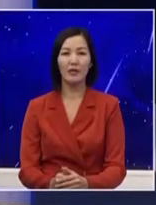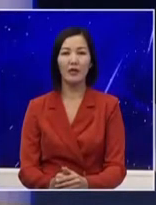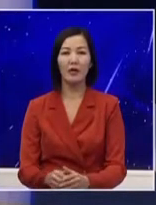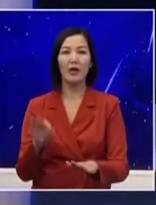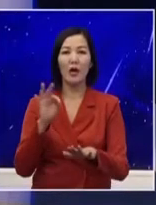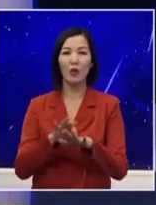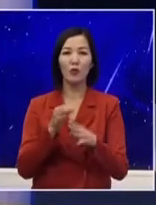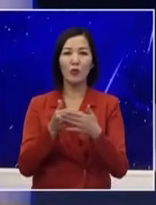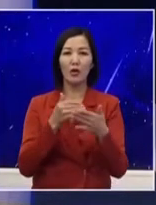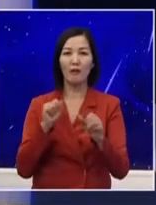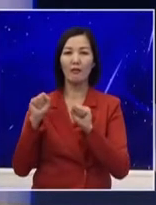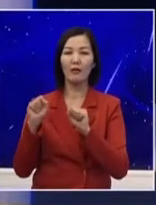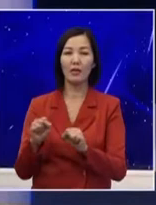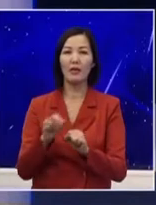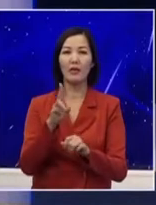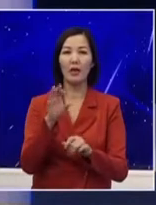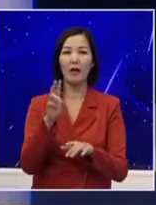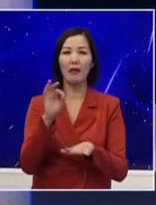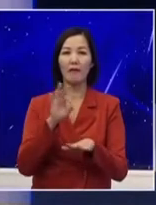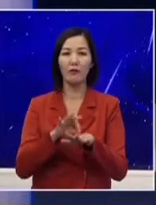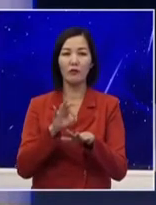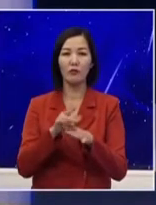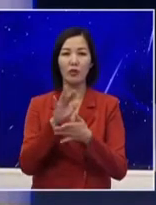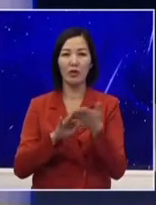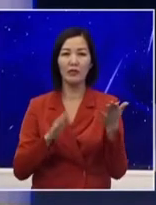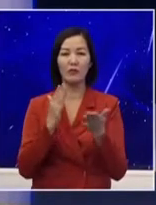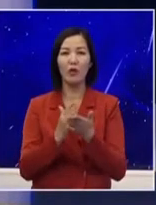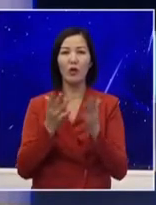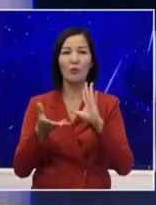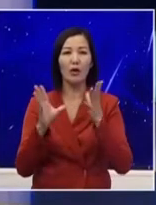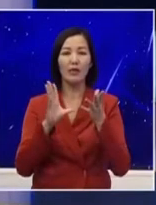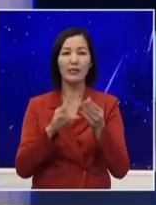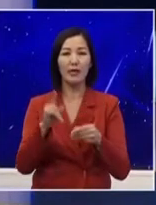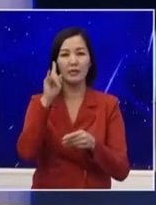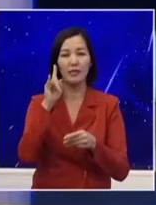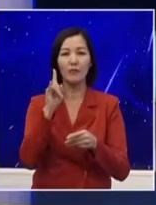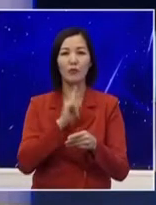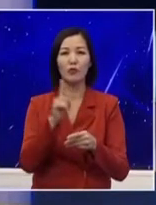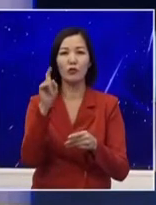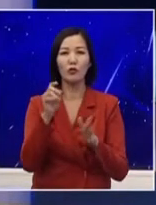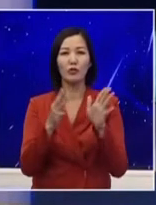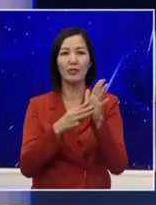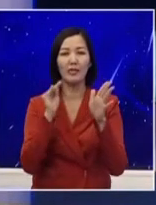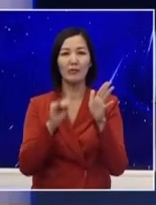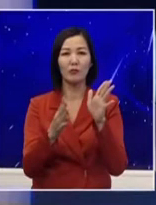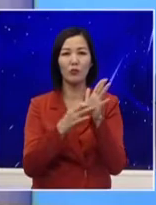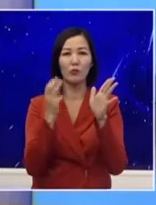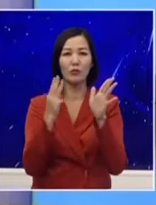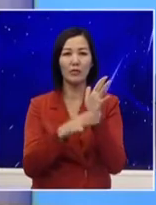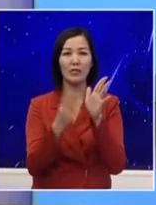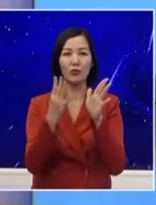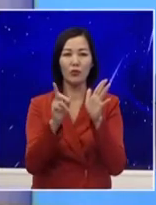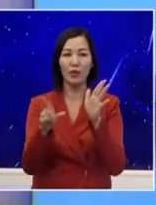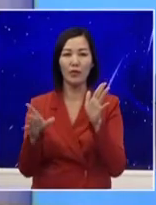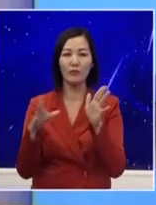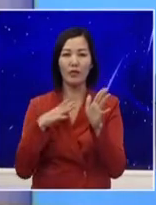Жаман айтпай жақсы жоқ. Коронавирус әлі де қылаң беріп тұр. Бүгін түсте ел бойынша індет құрығына іліккендердің жалпы саны